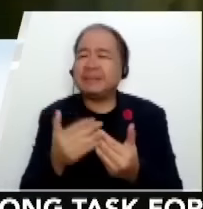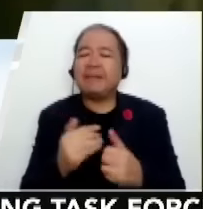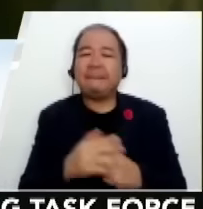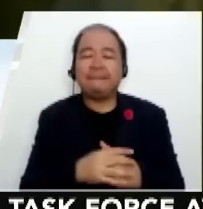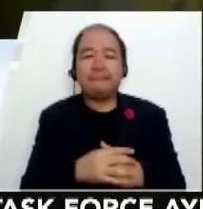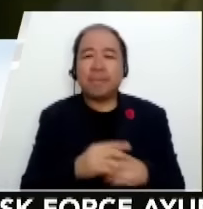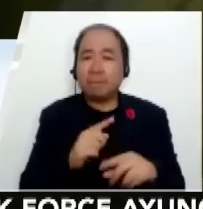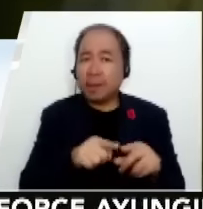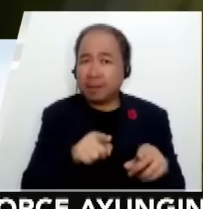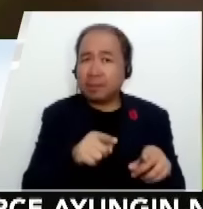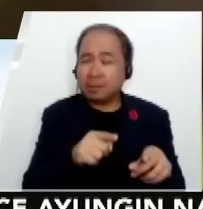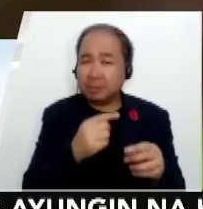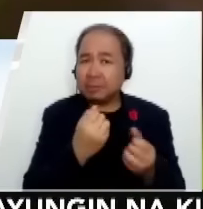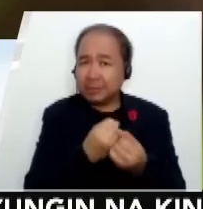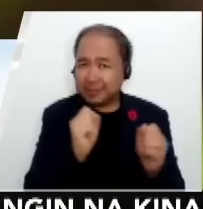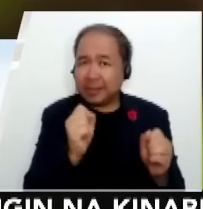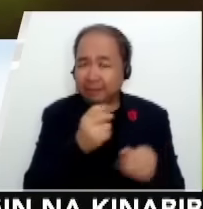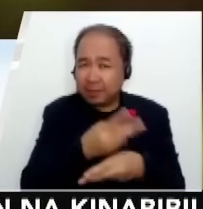mag-alaga ng mga carnivorous plant?